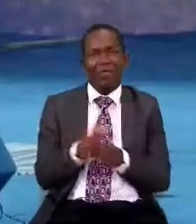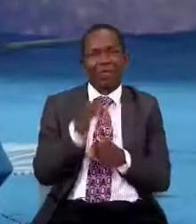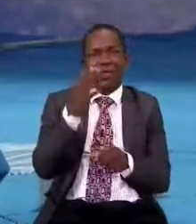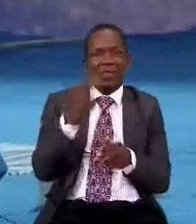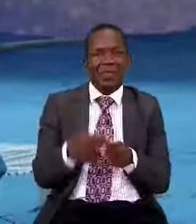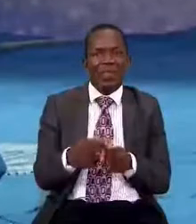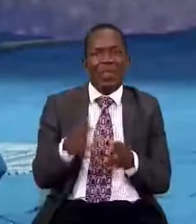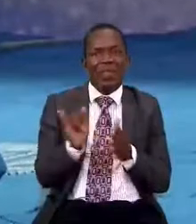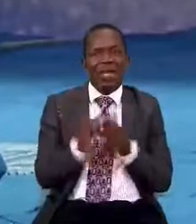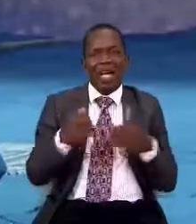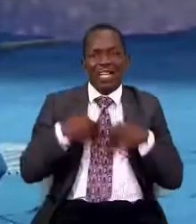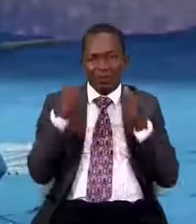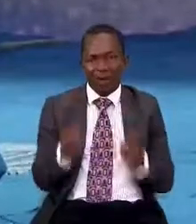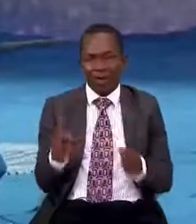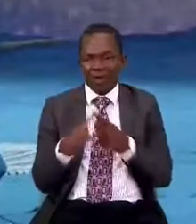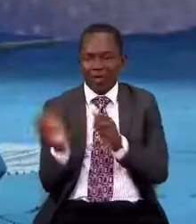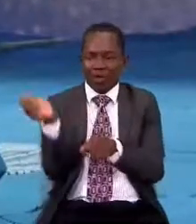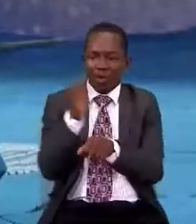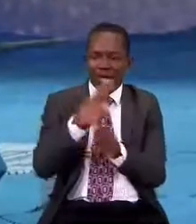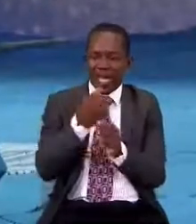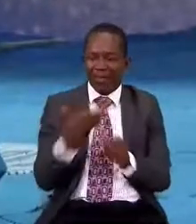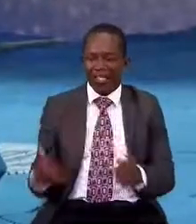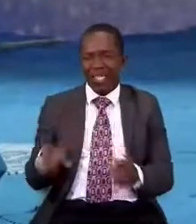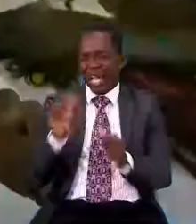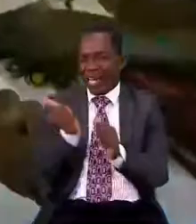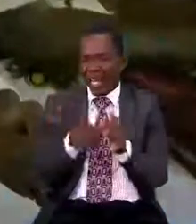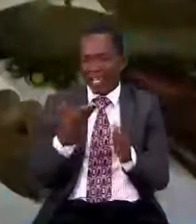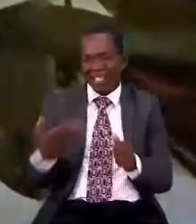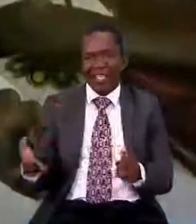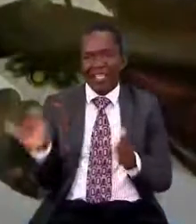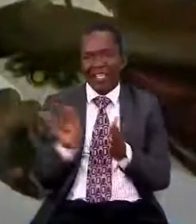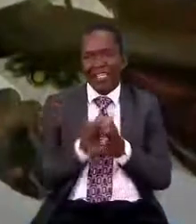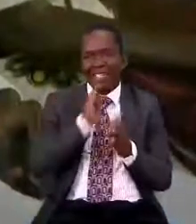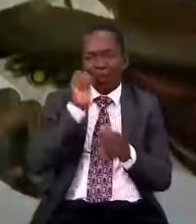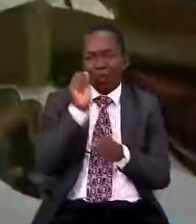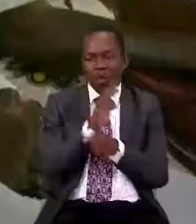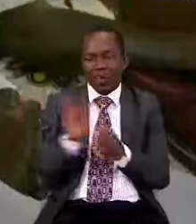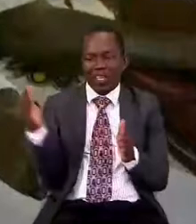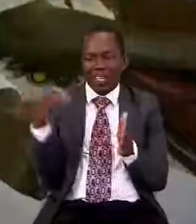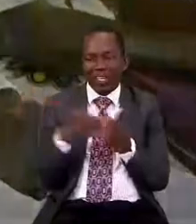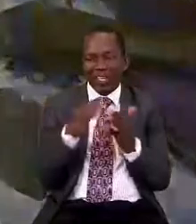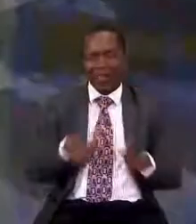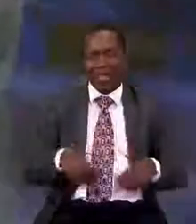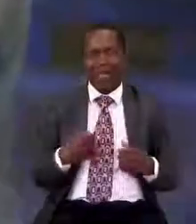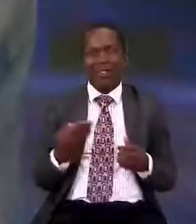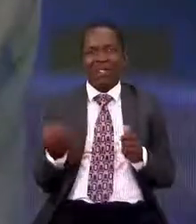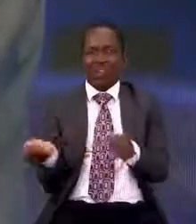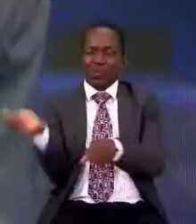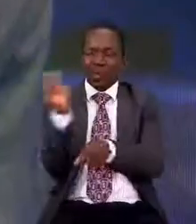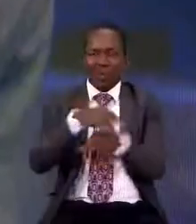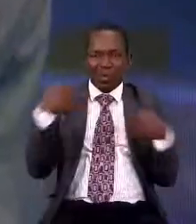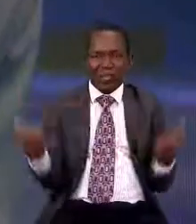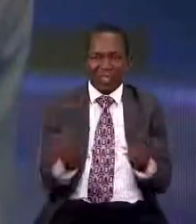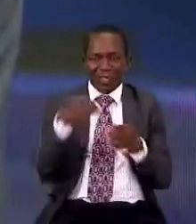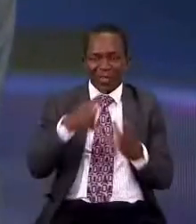toute chose qui agit contre votre vie. Cela va vaincre le péché dans votre vie. Amen. Cela va vaincre